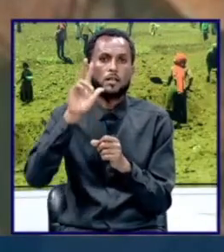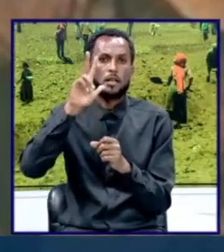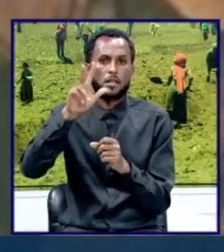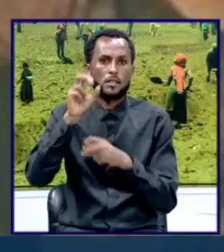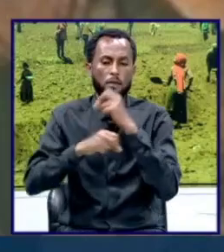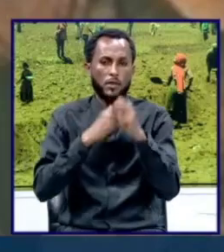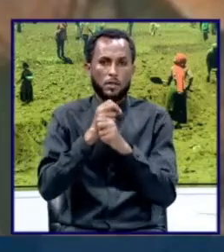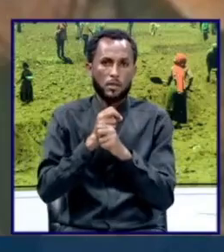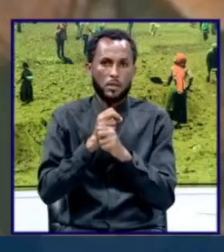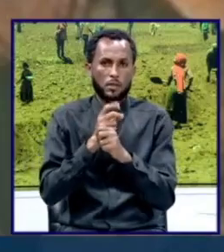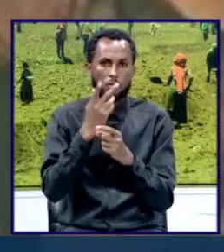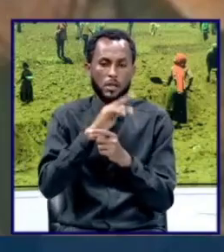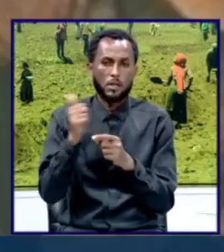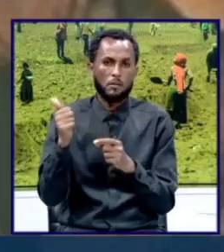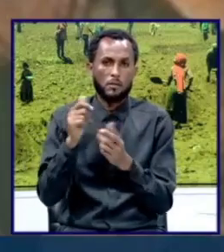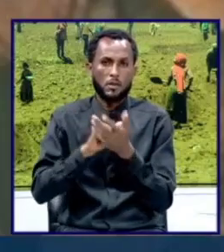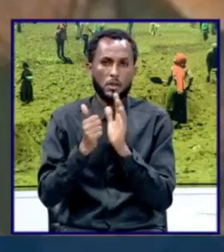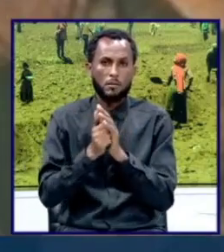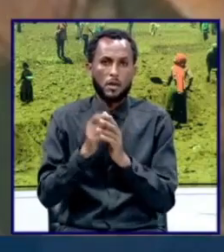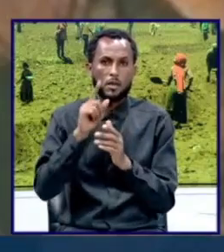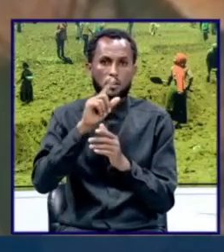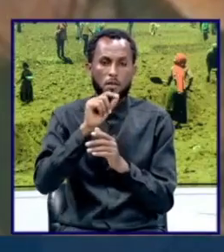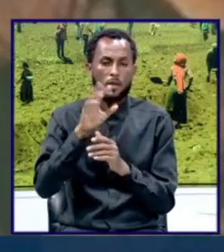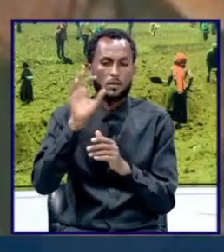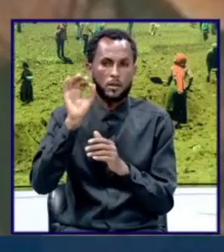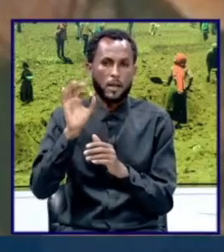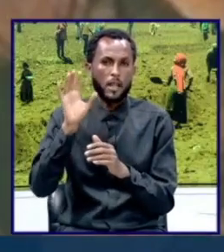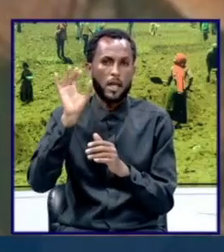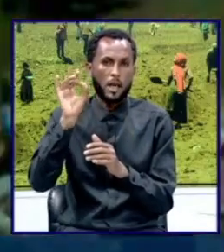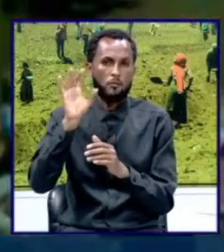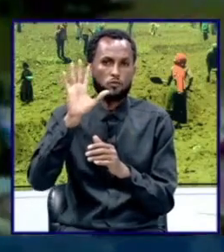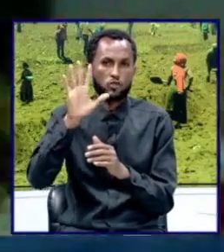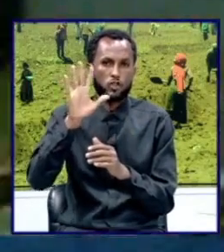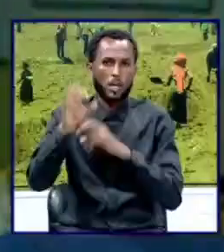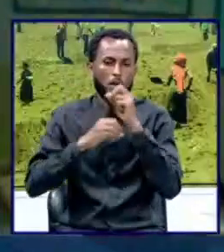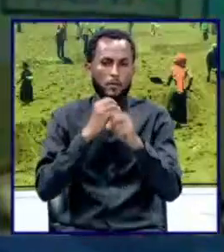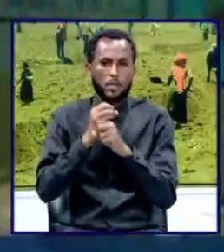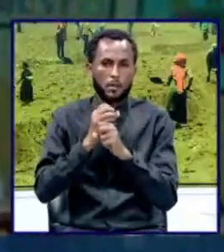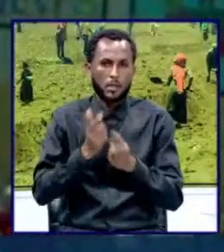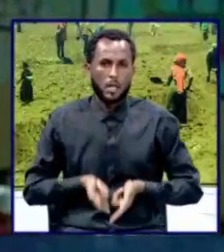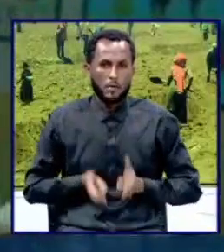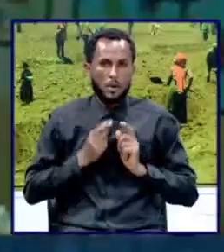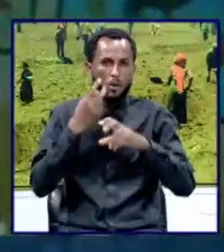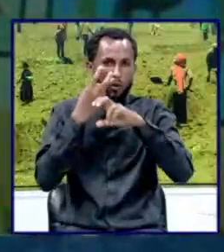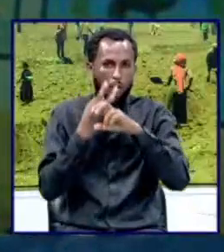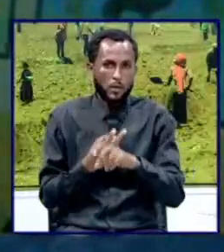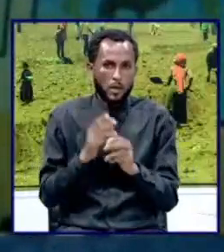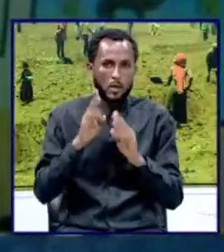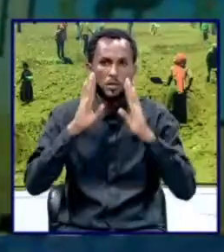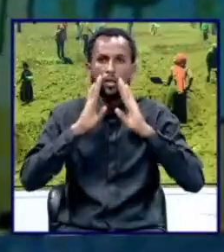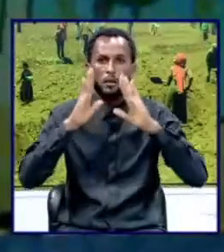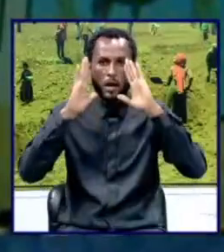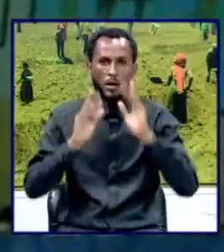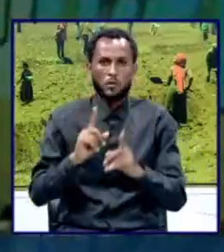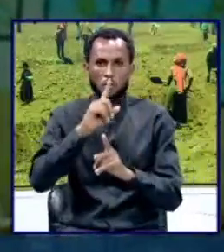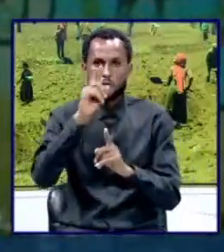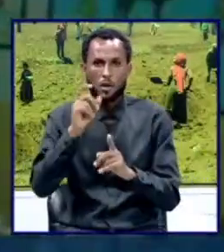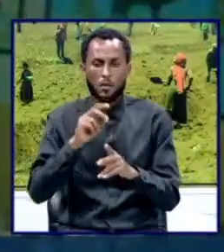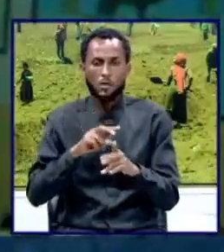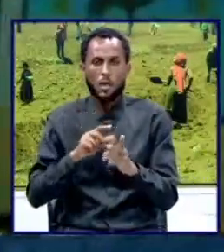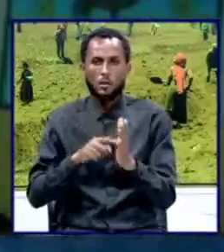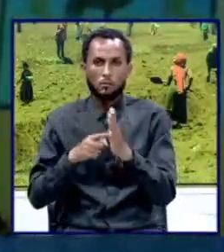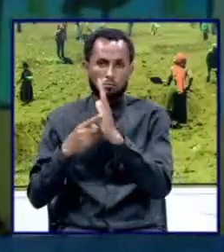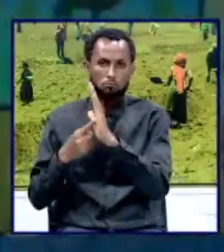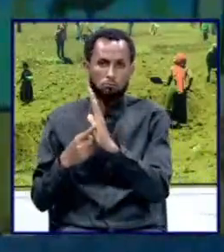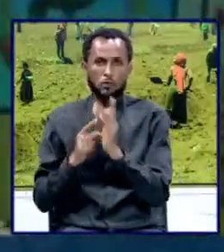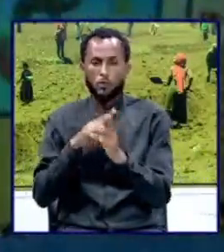ም ፈረንጂ ወይ ድማ 985 ዓ ም ናብራ ሓሲምና ኢሎም ሰላማዊ ሕቶ ኣብ ዘለዓሉ ተጋደልቲ ብሽም